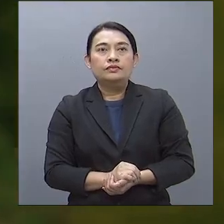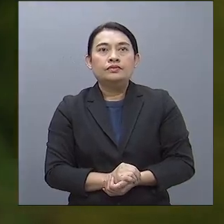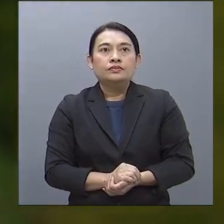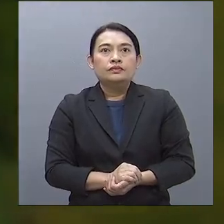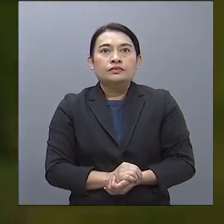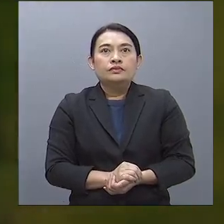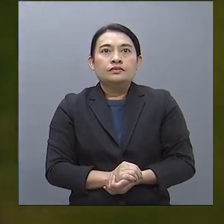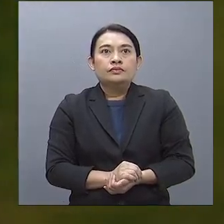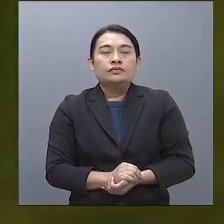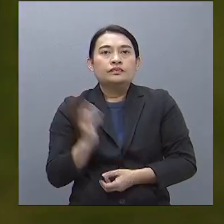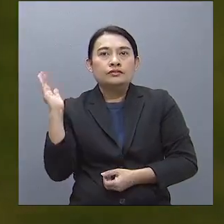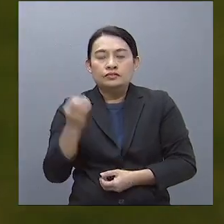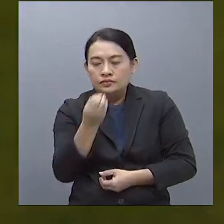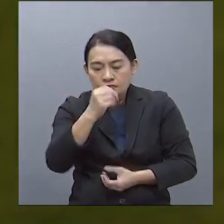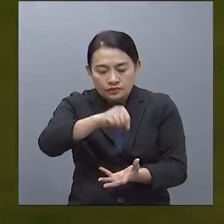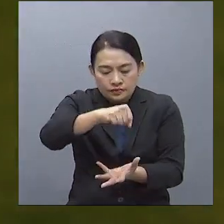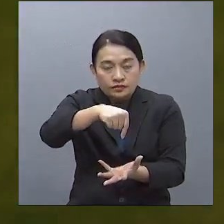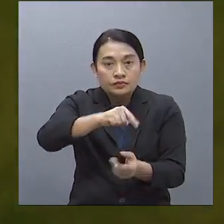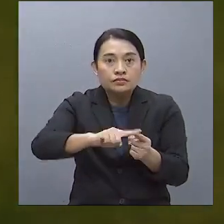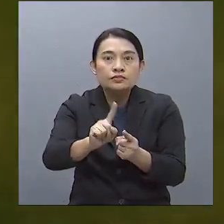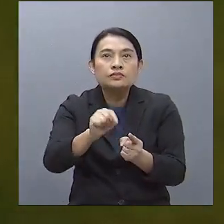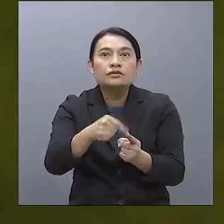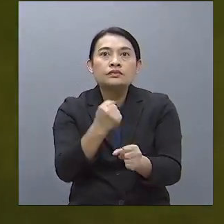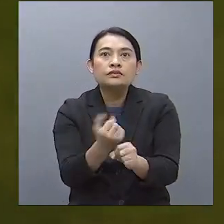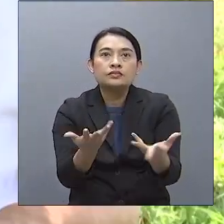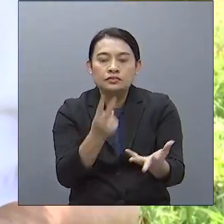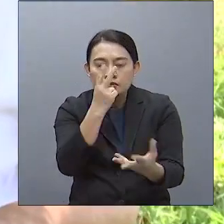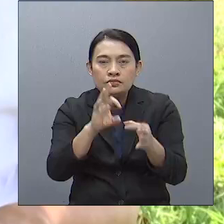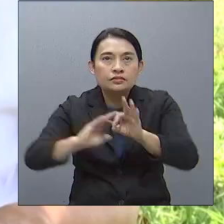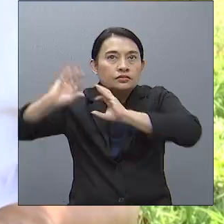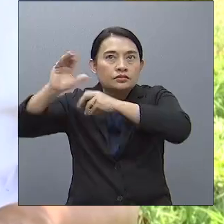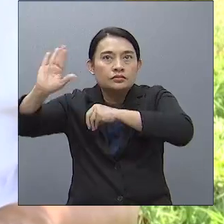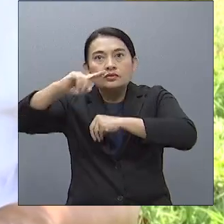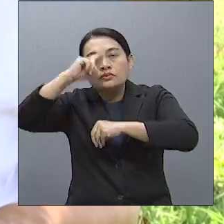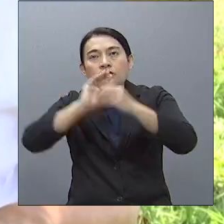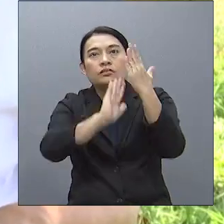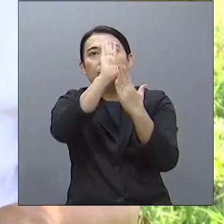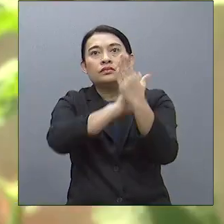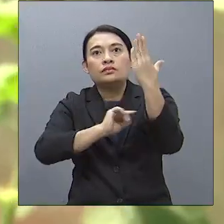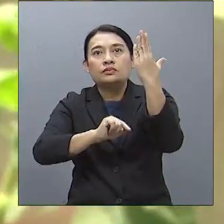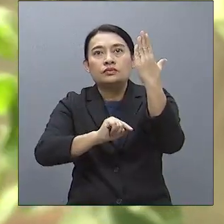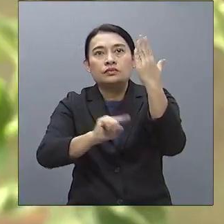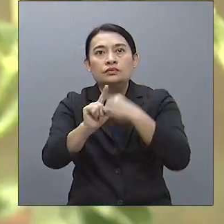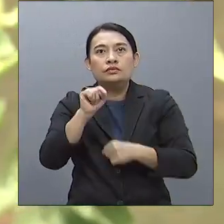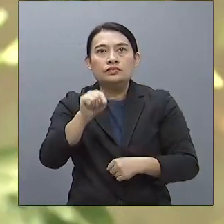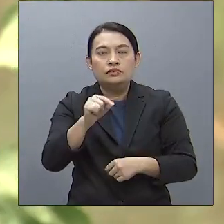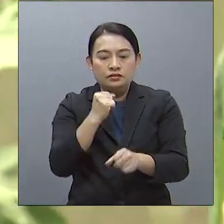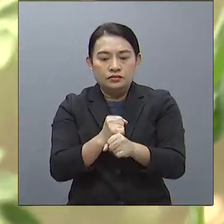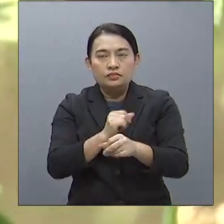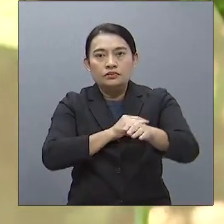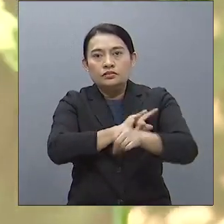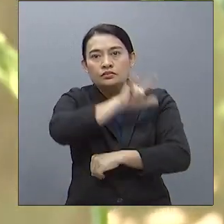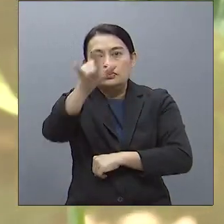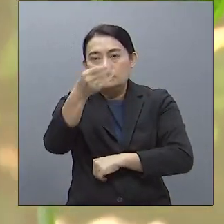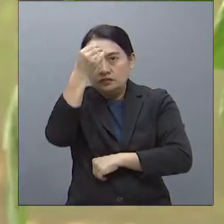การปลูกเป็นโตของเรามันมาจากเราได้ดูซีรีส์ของไทยครับที่เรื่องว่าซากะครับเป็นซีรีส์ที่ไปถ่ายที่ประเทศญี่ปุ่น